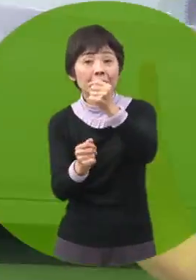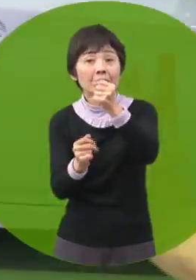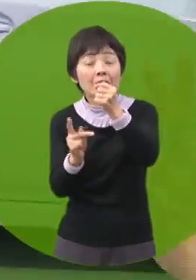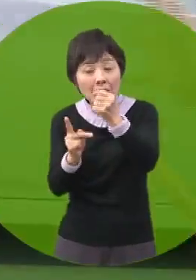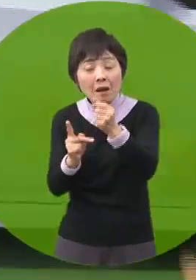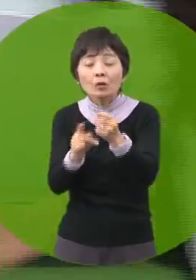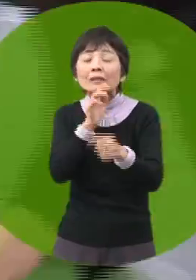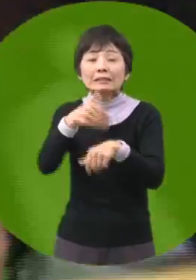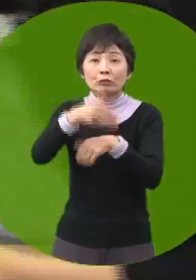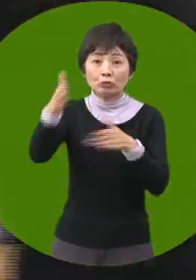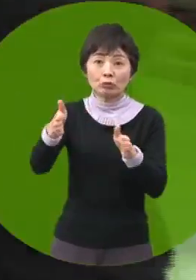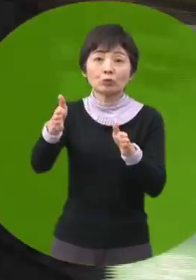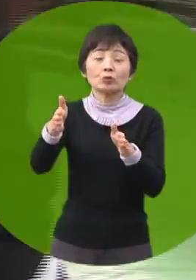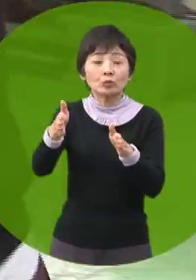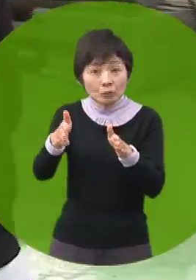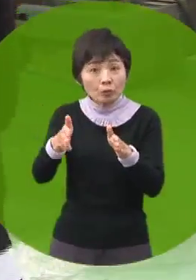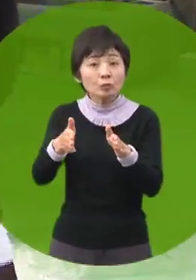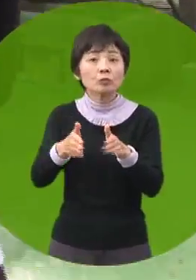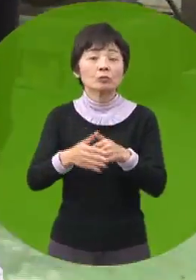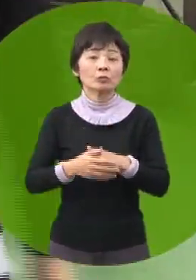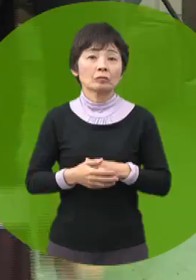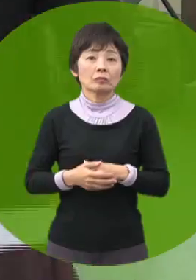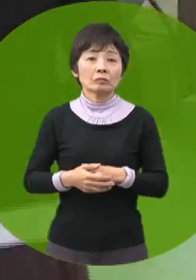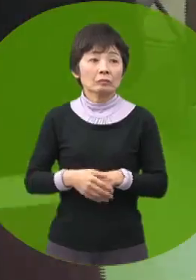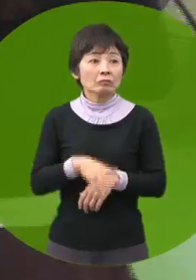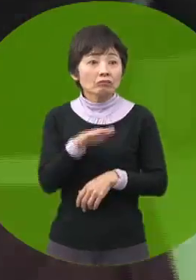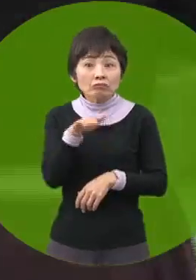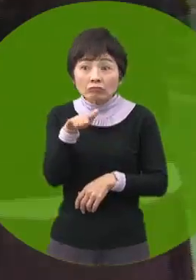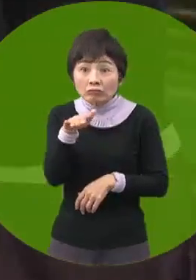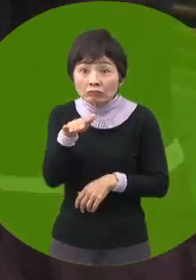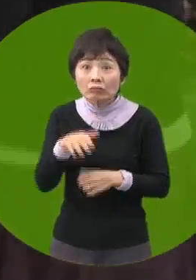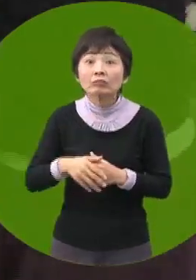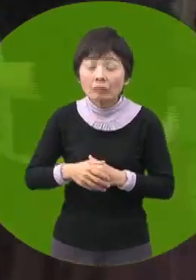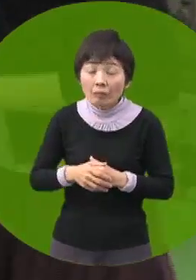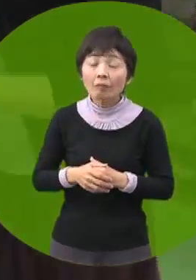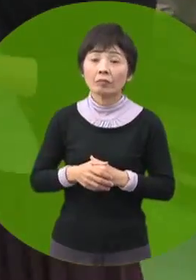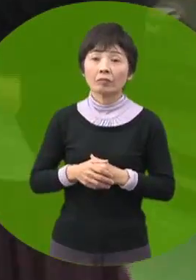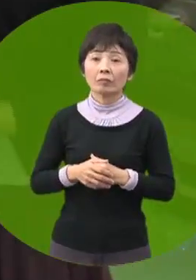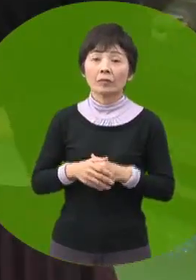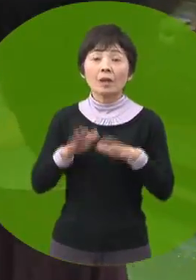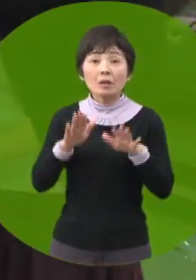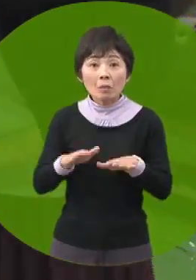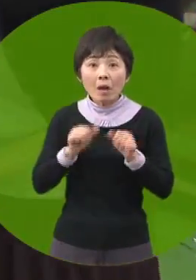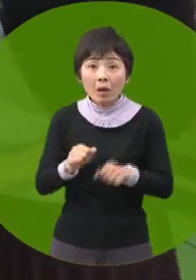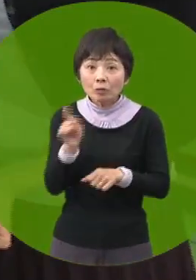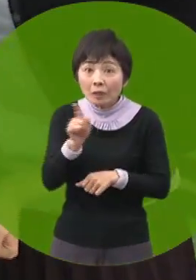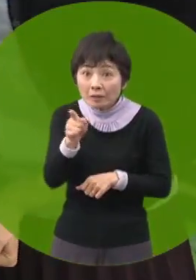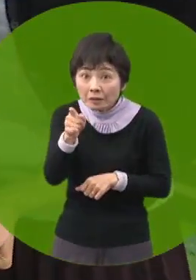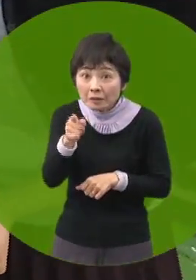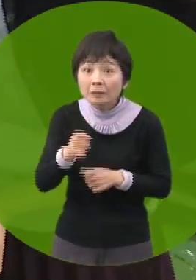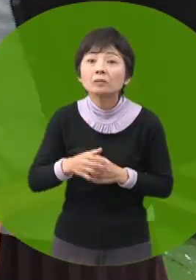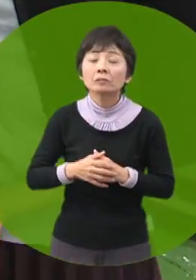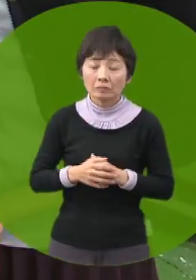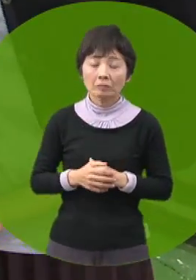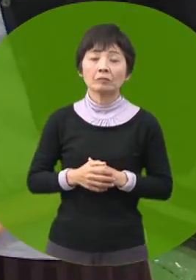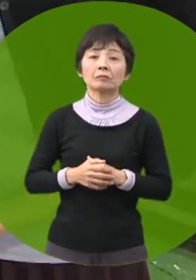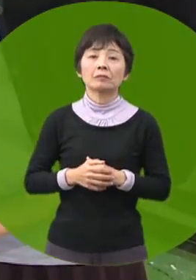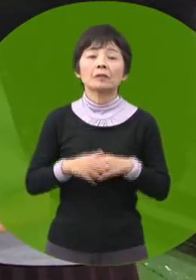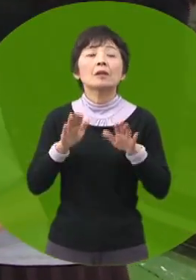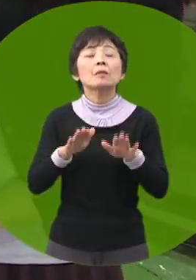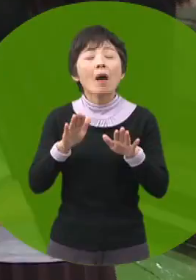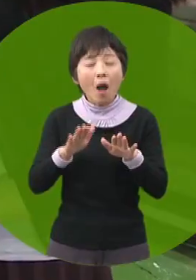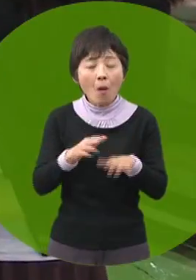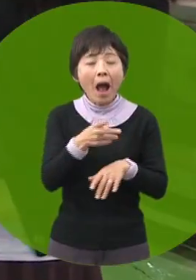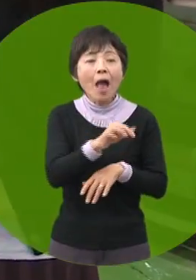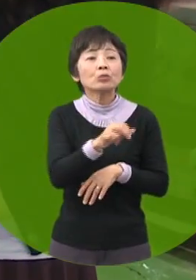習室なんですが、すみません、 はい、 今は何をしているところですか？ はい、今はハイブ